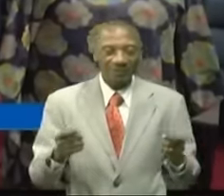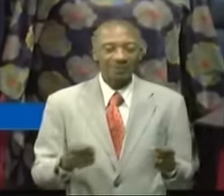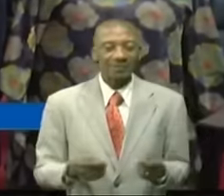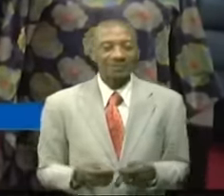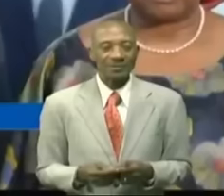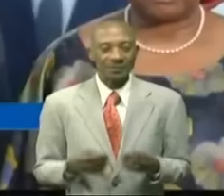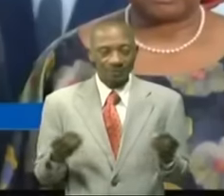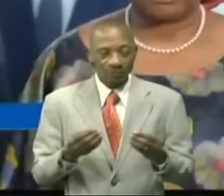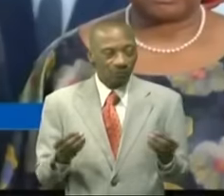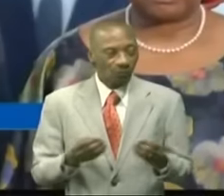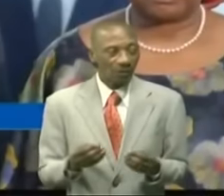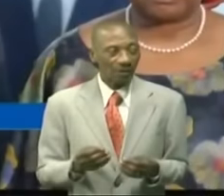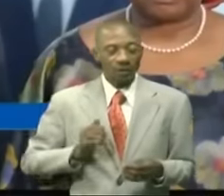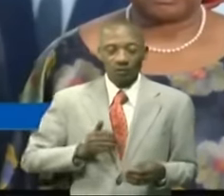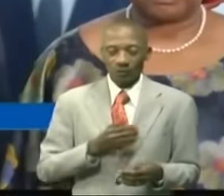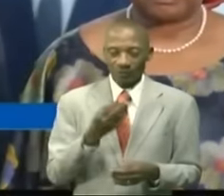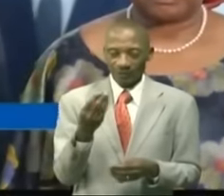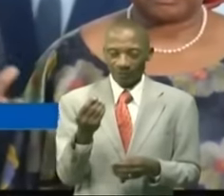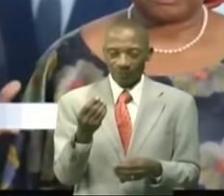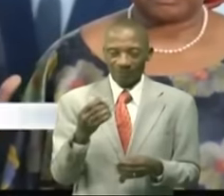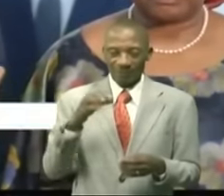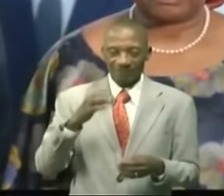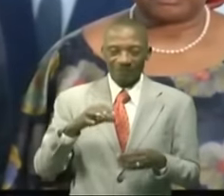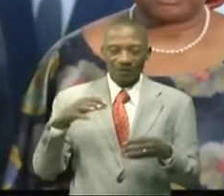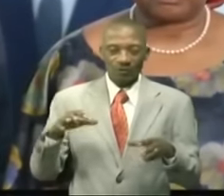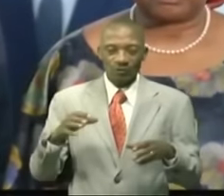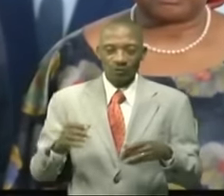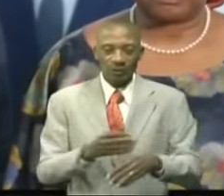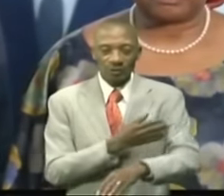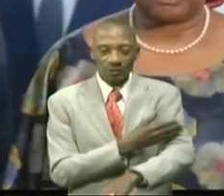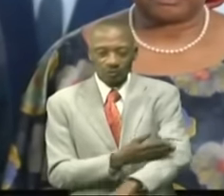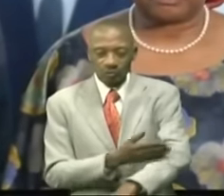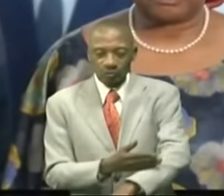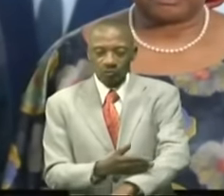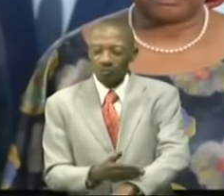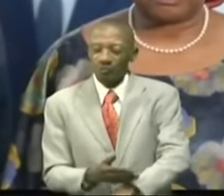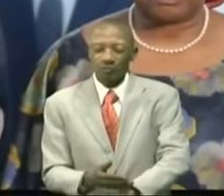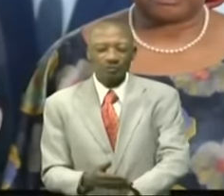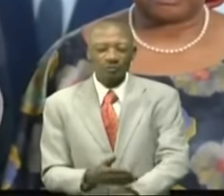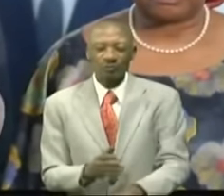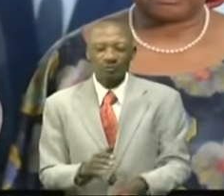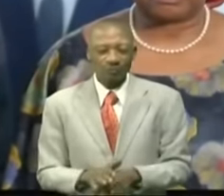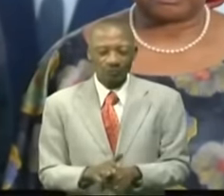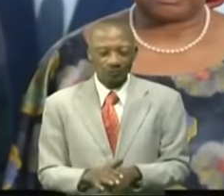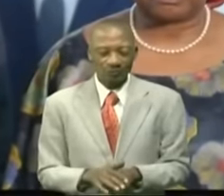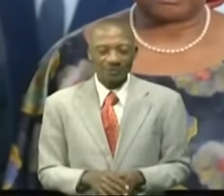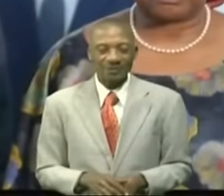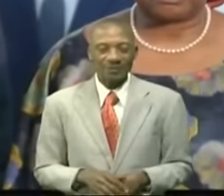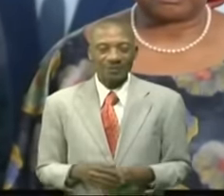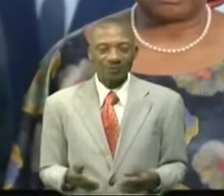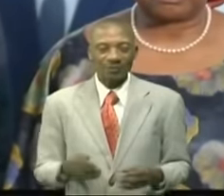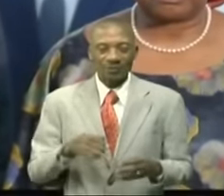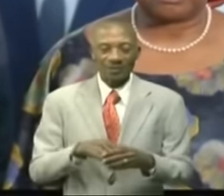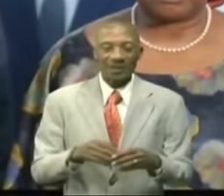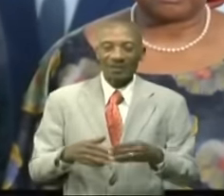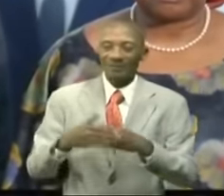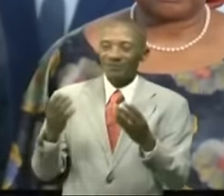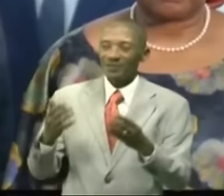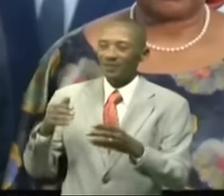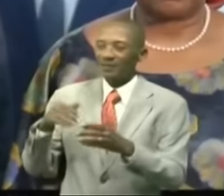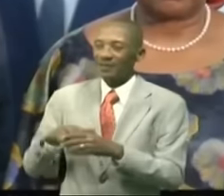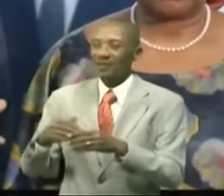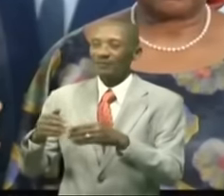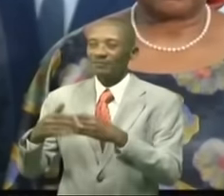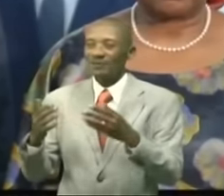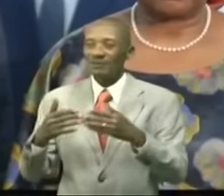franc congolais. Dans la ville, vous entendez parler de temps à autre du taux à 3000 francs, alors que